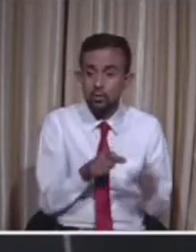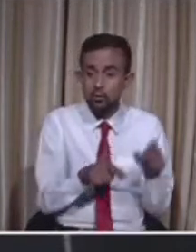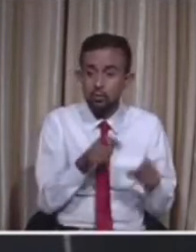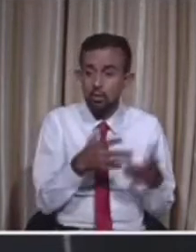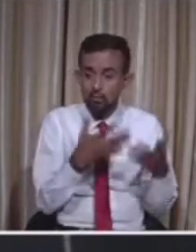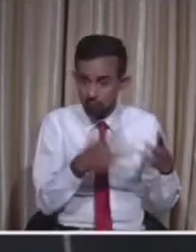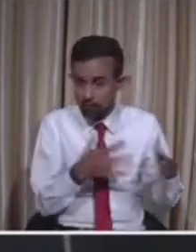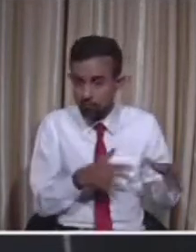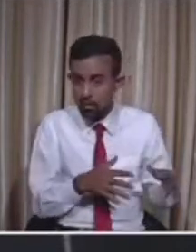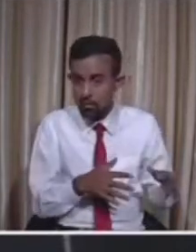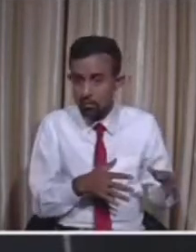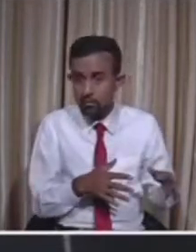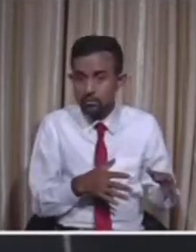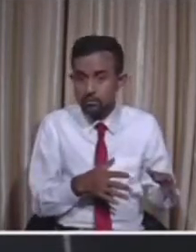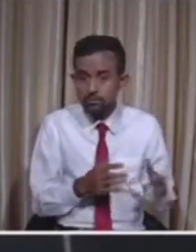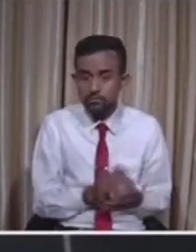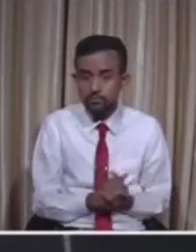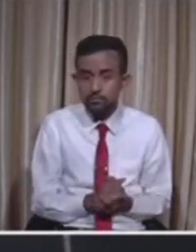ලද